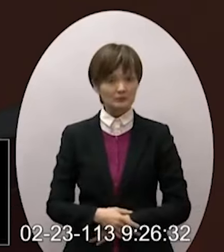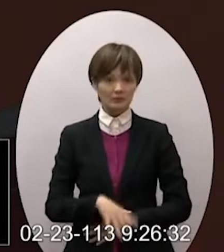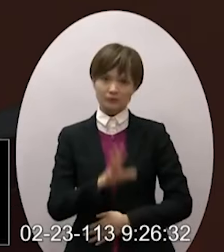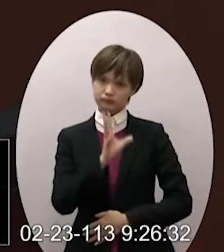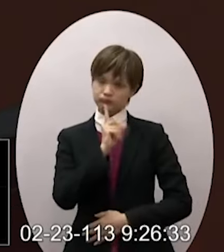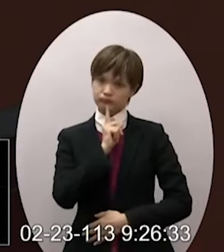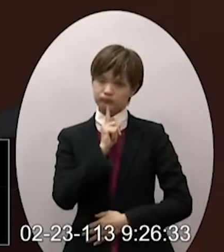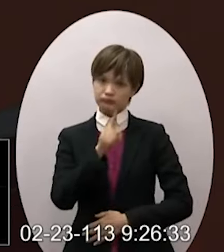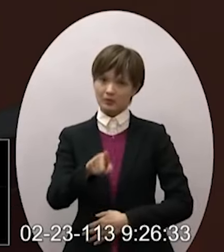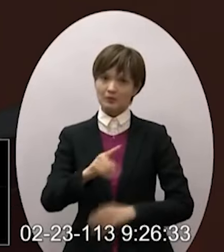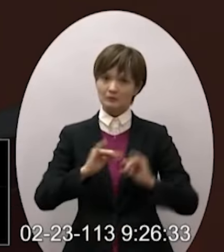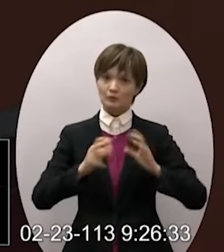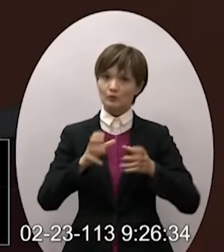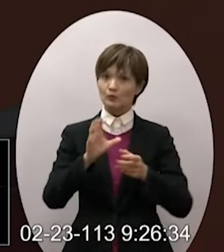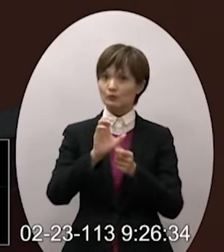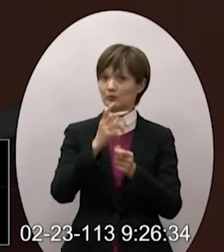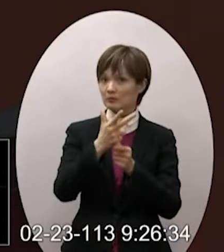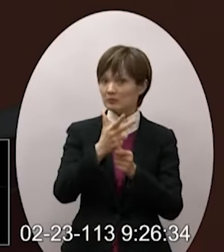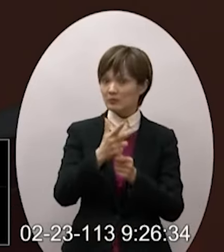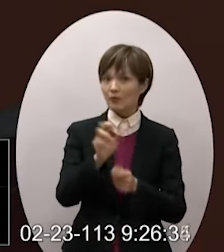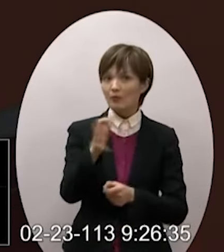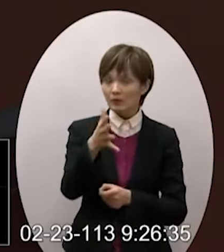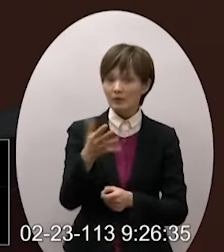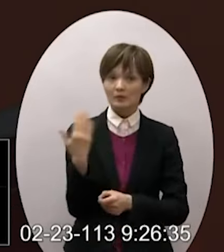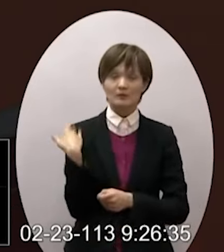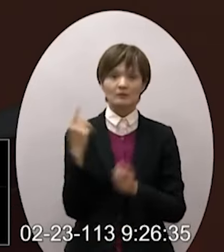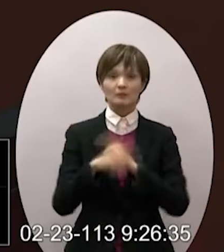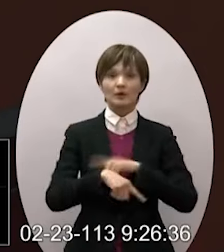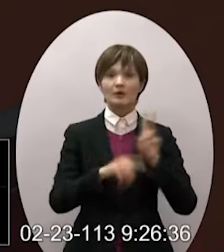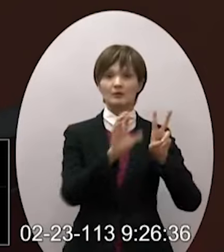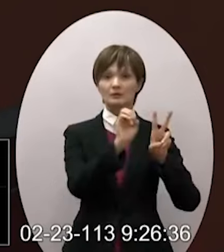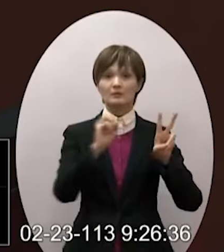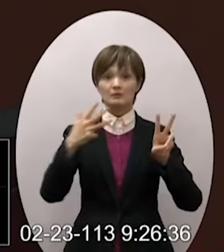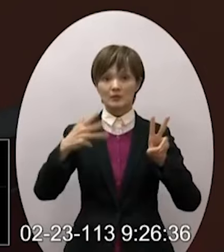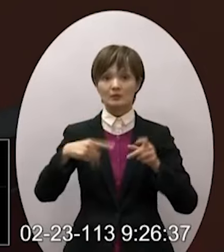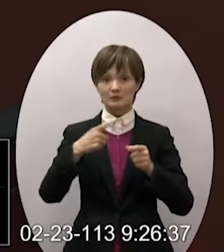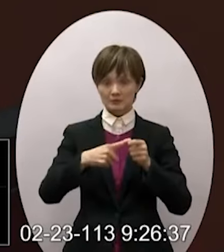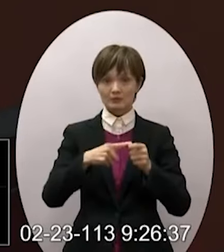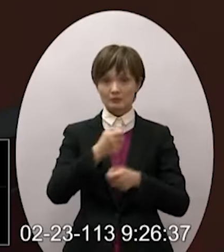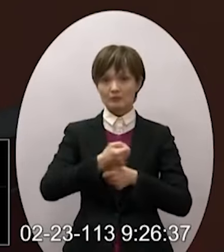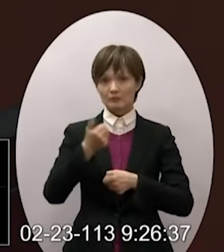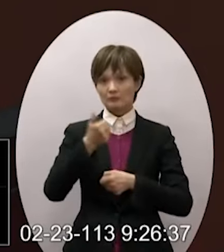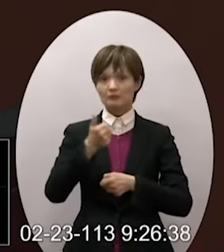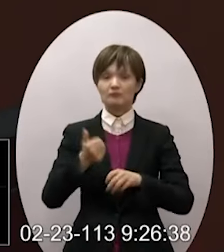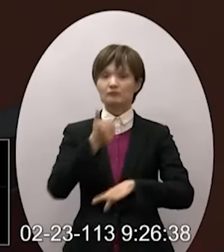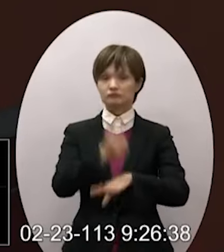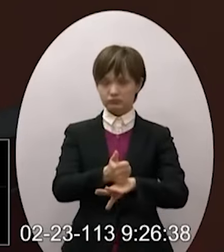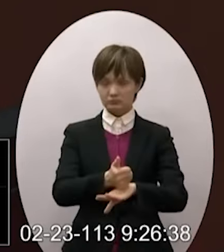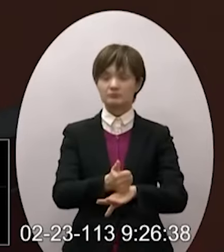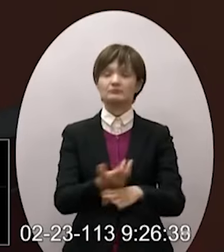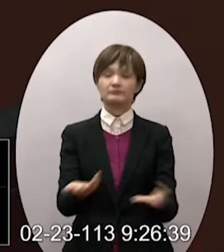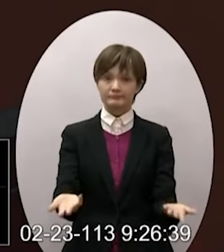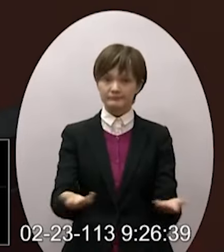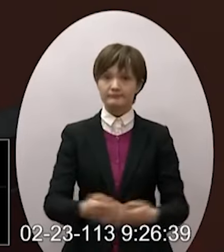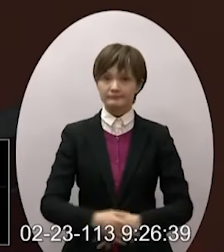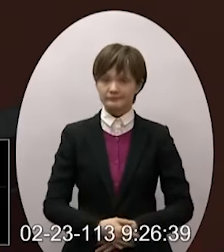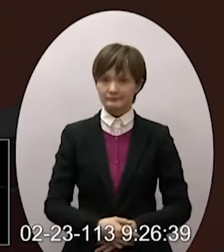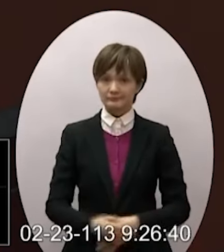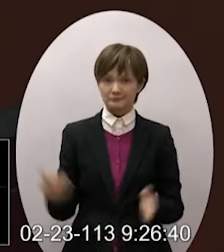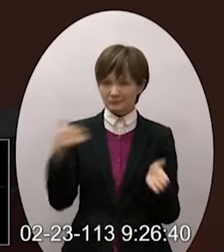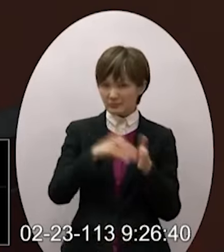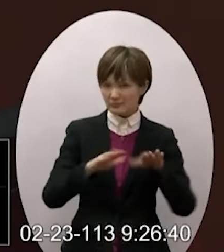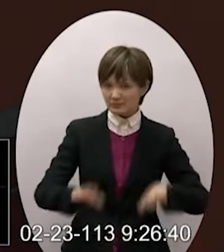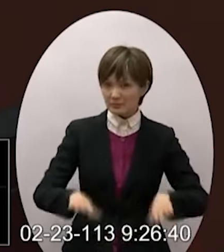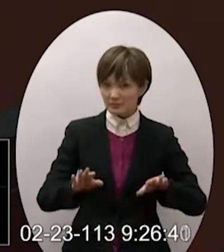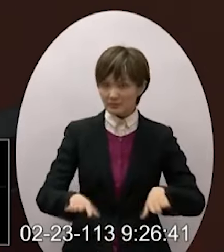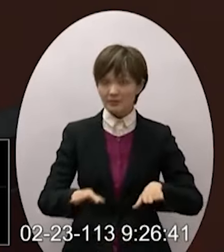是从民国97年？因为97年2008刚好就是马英九上任嘛，所以就从民国97年到现在还